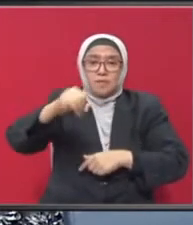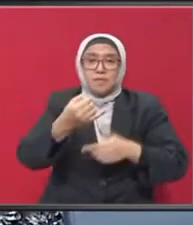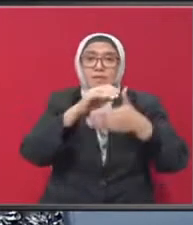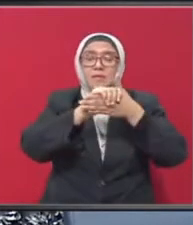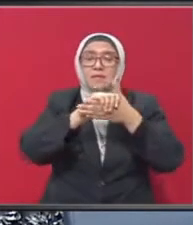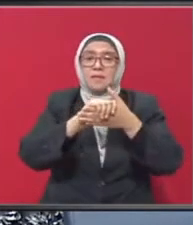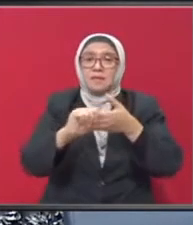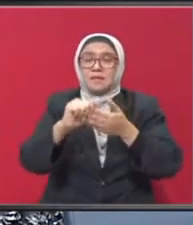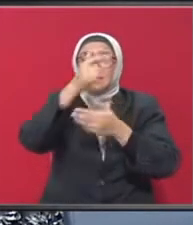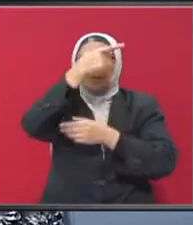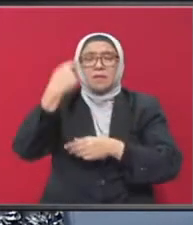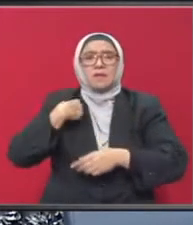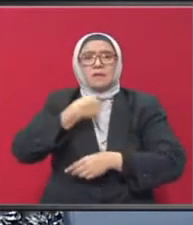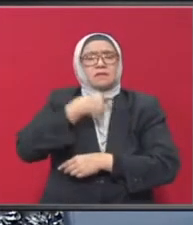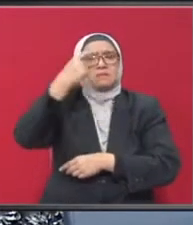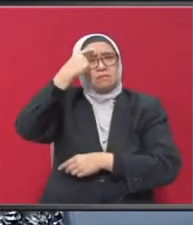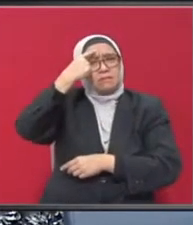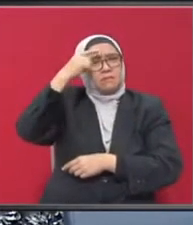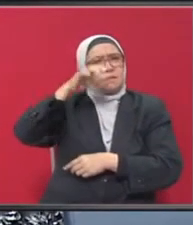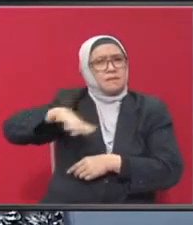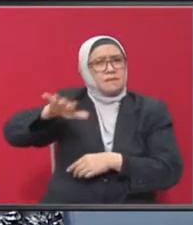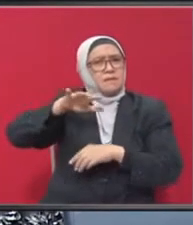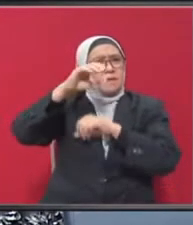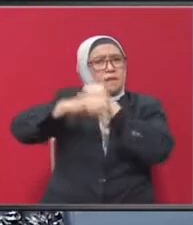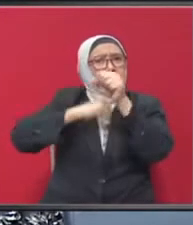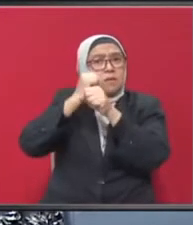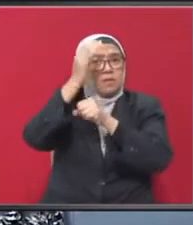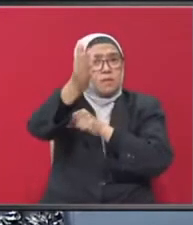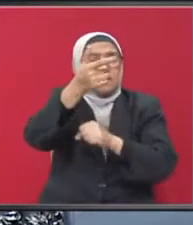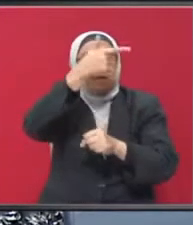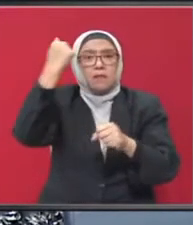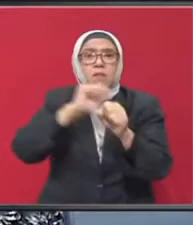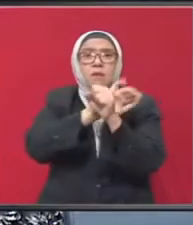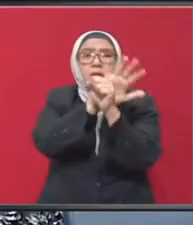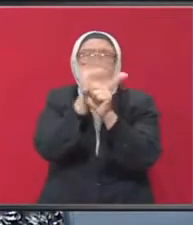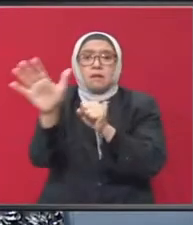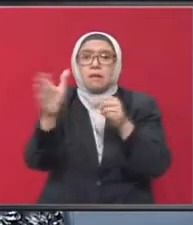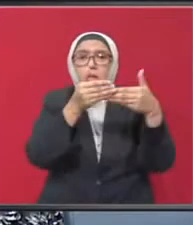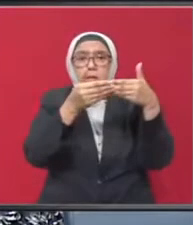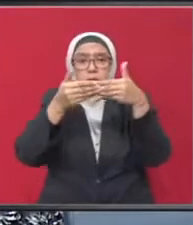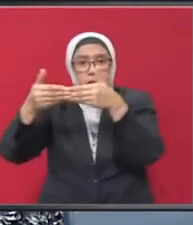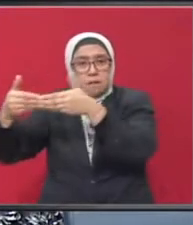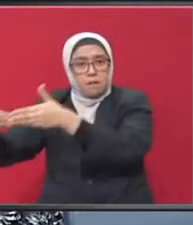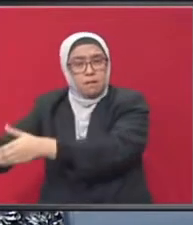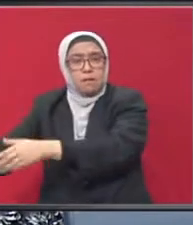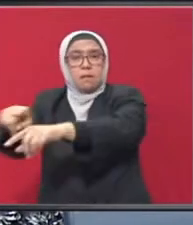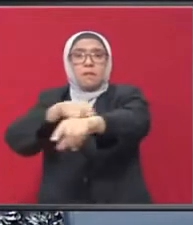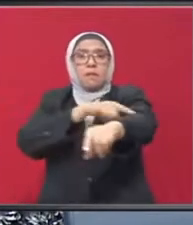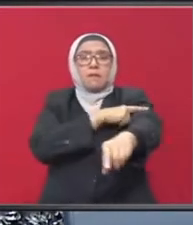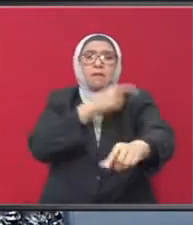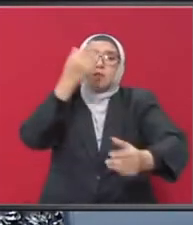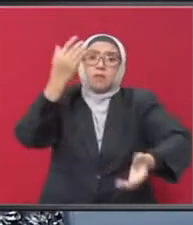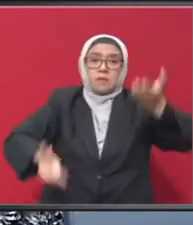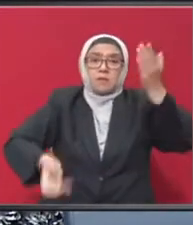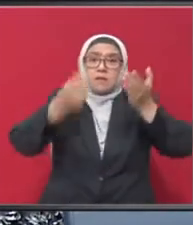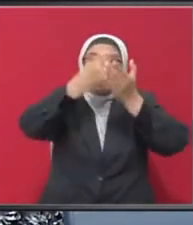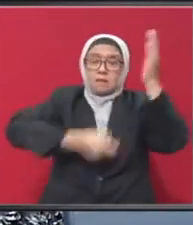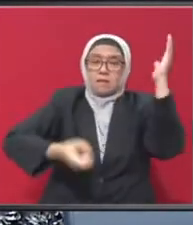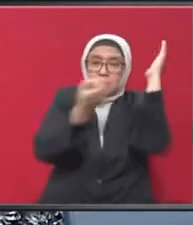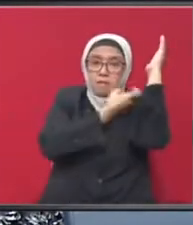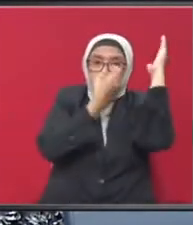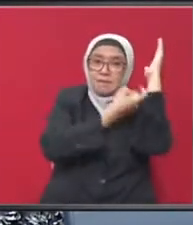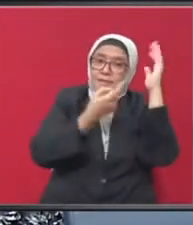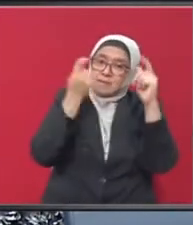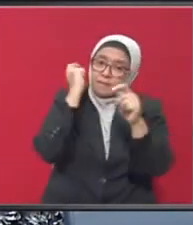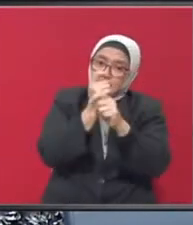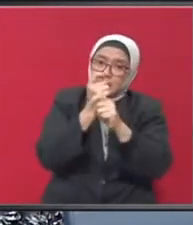kita mengandaikan untuk tahun depan di sebuah kali pendek microfinancing kepanjangan make tentulah hagget Andi jangke juga